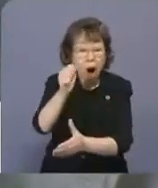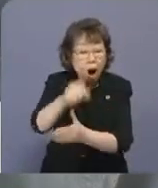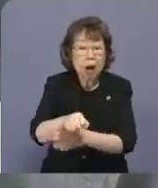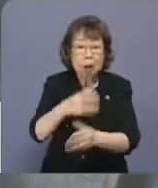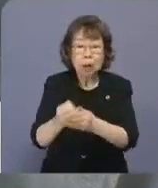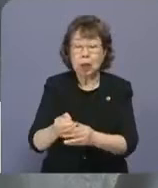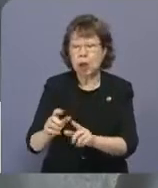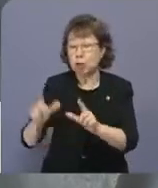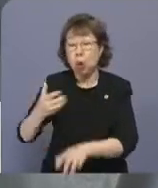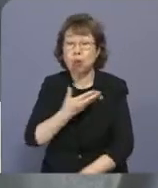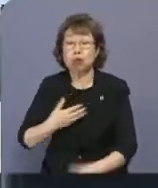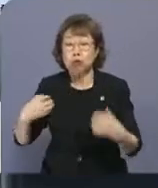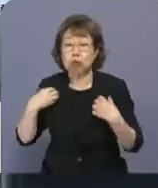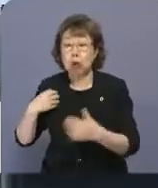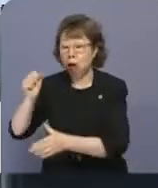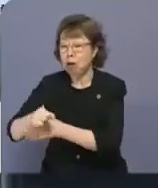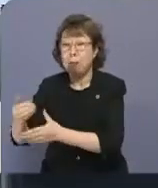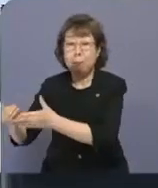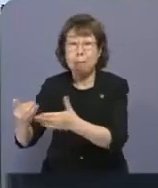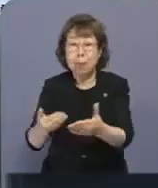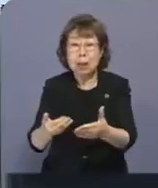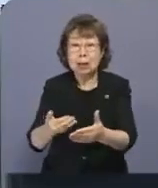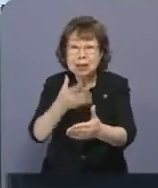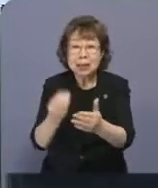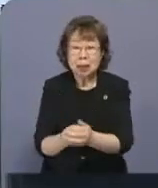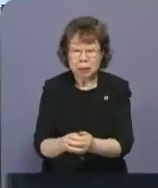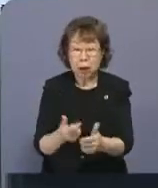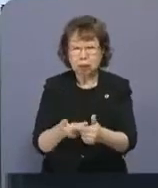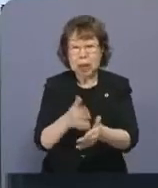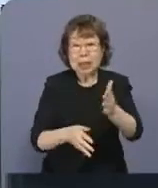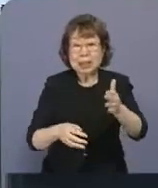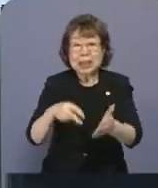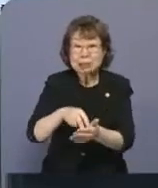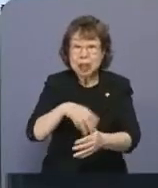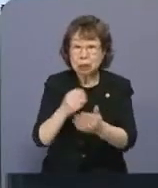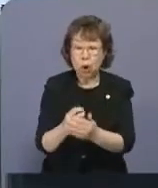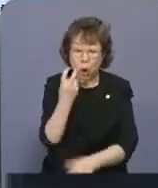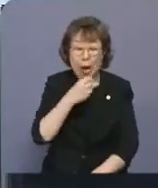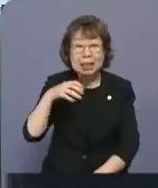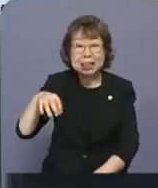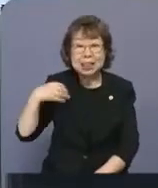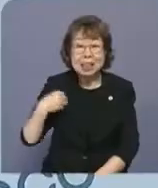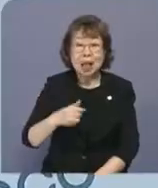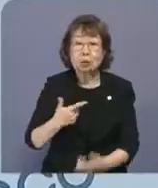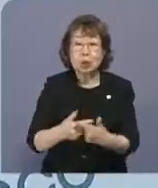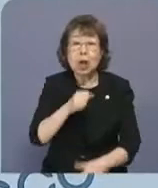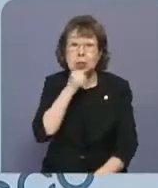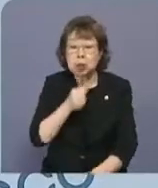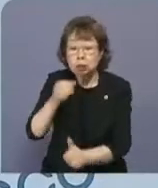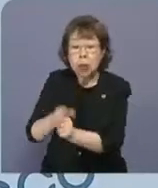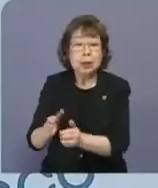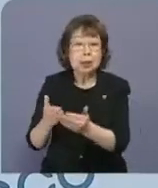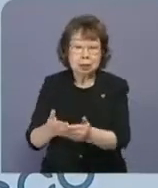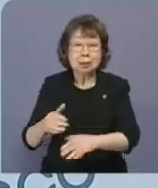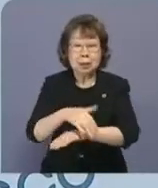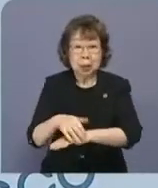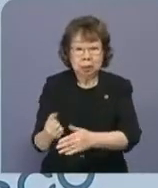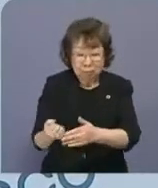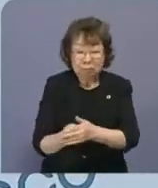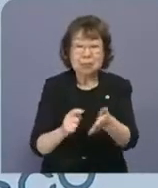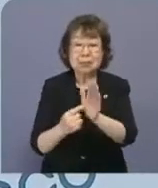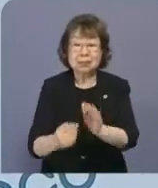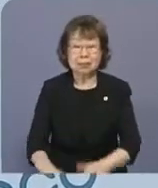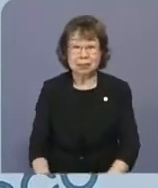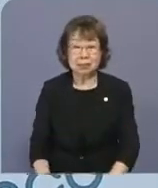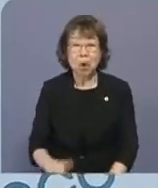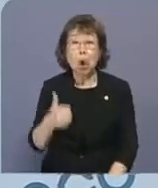부산 동구청에서 받아야 합니다. 사정이 이런데도 부산시는 동천관리사무소가 있는 부산 진구에 위탁 운영을 맡기기로 결정했습니다.